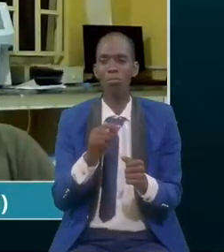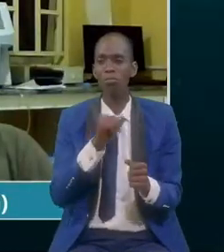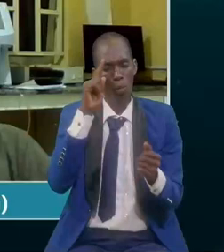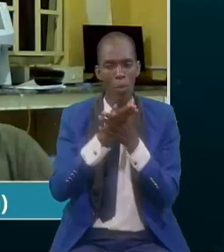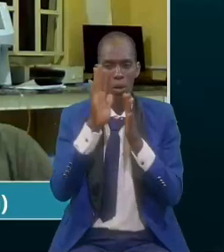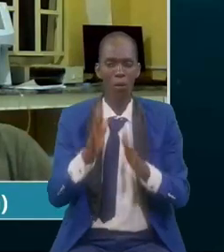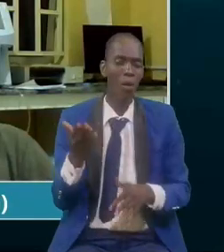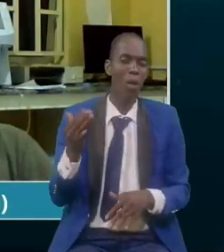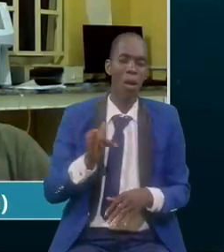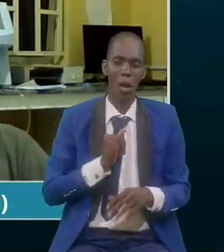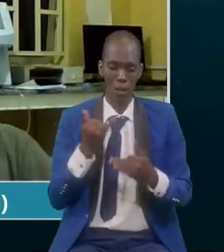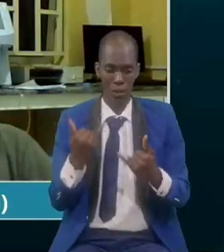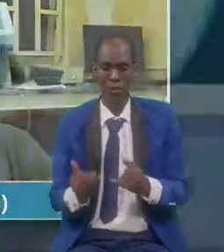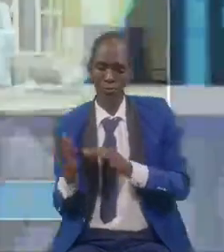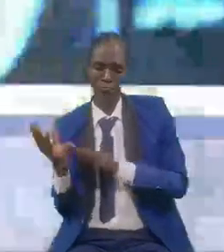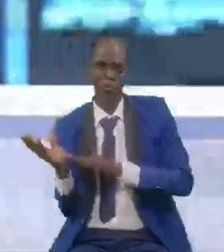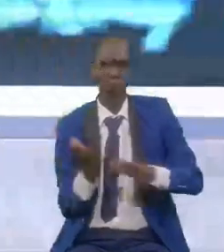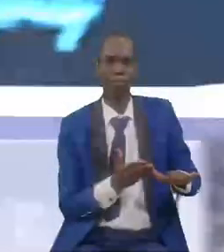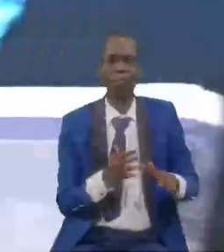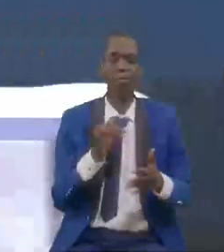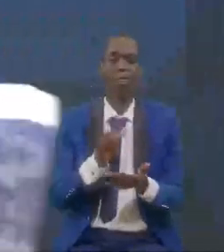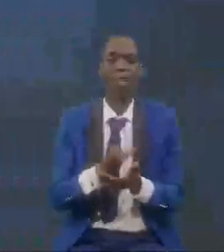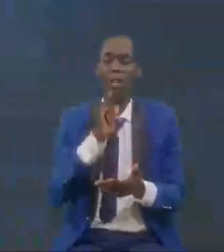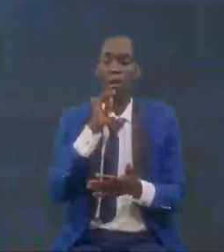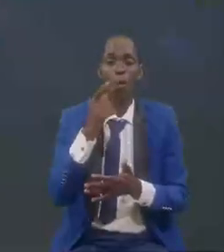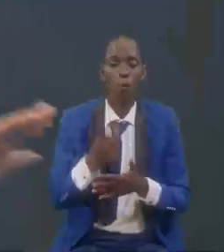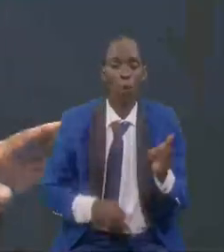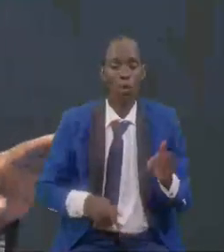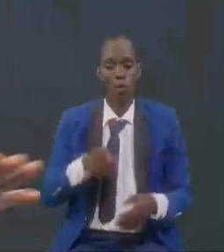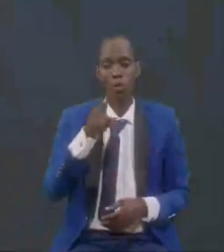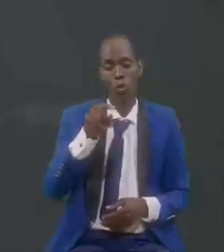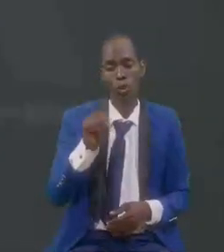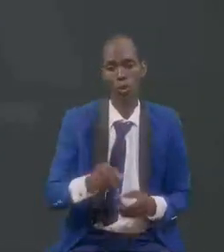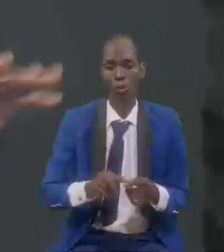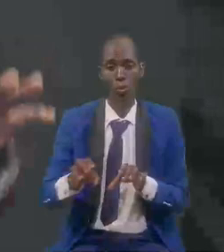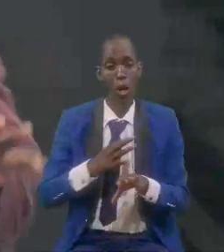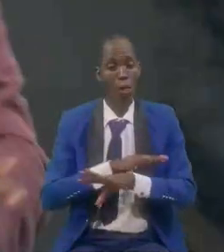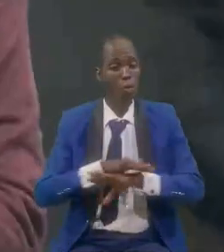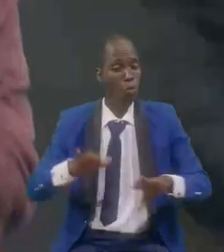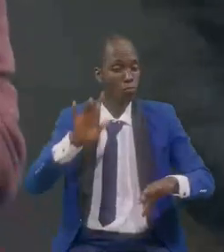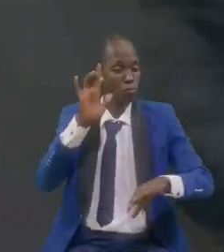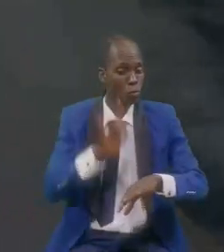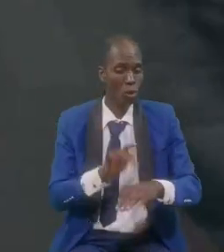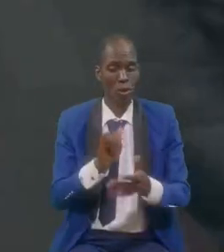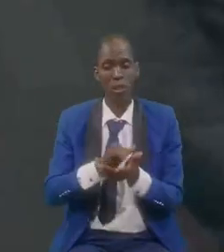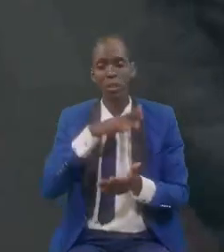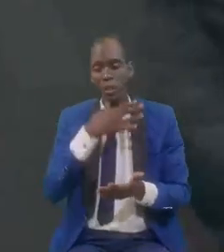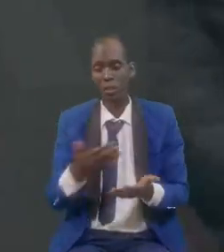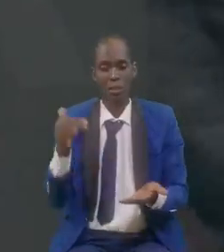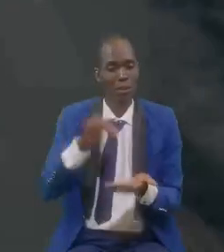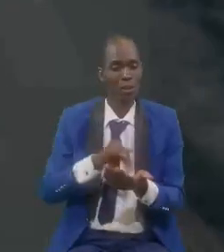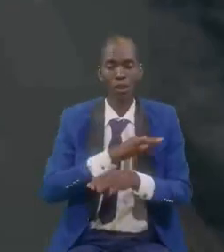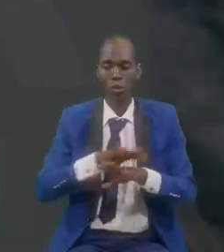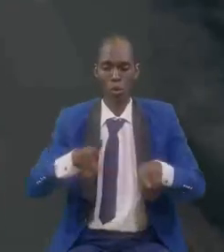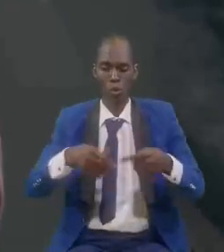les rejeter. C'est ce qu'il faut. Et ne touchez plus ces choses. Et ne vous